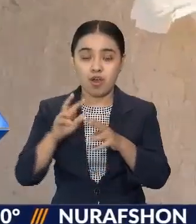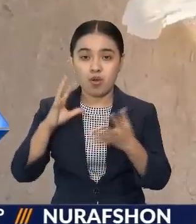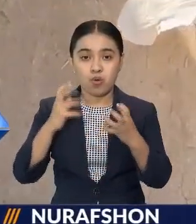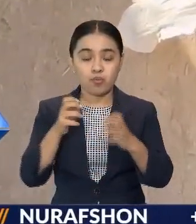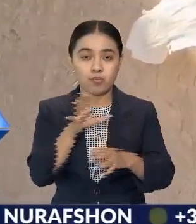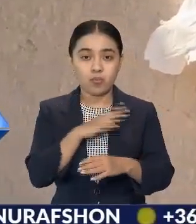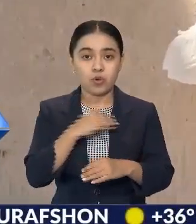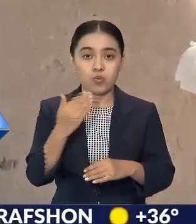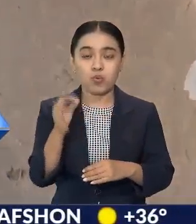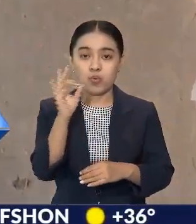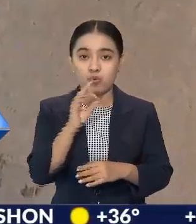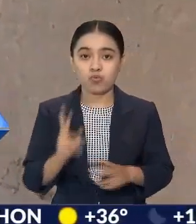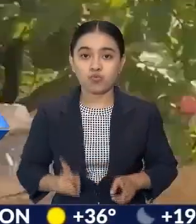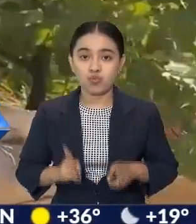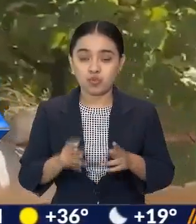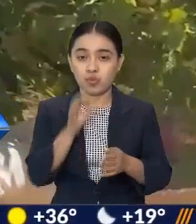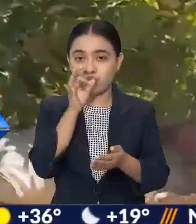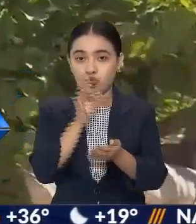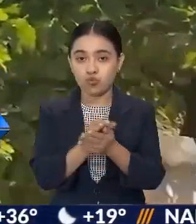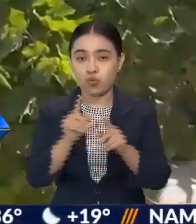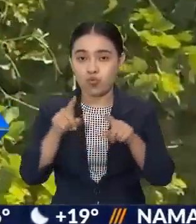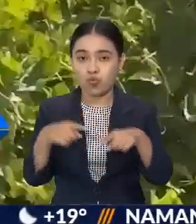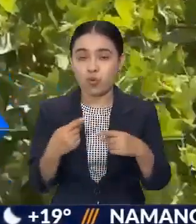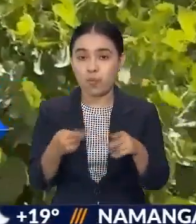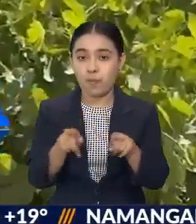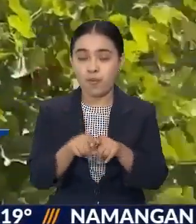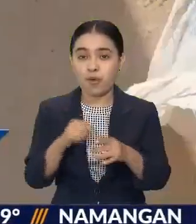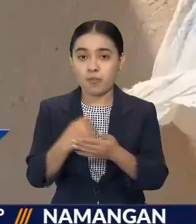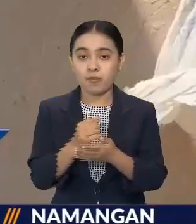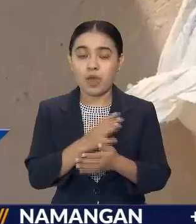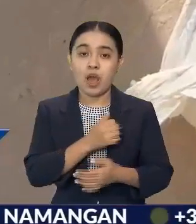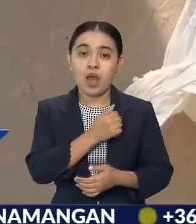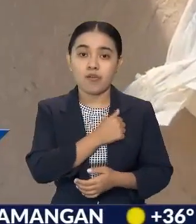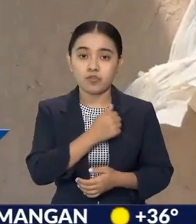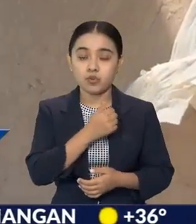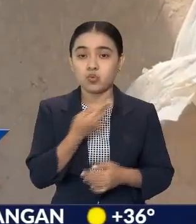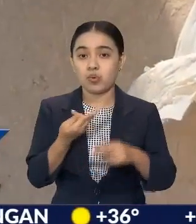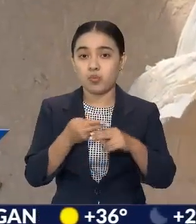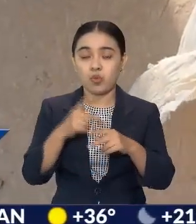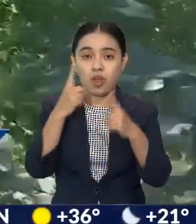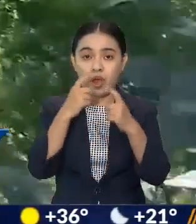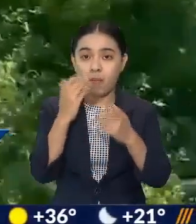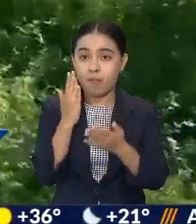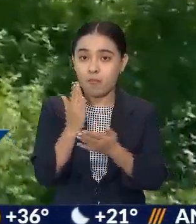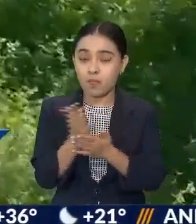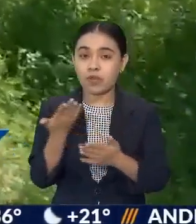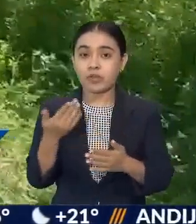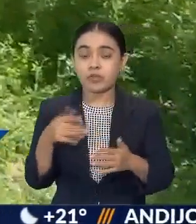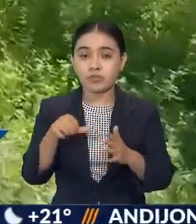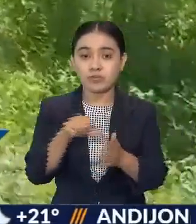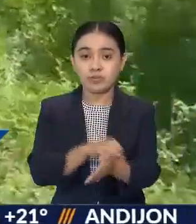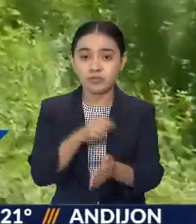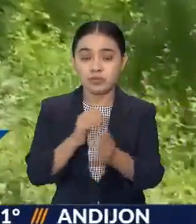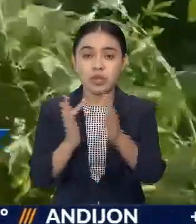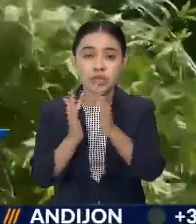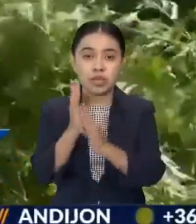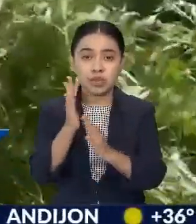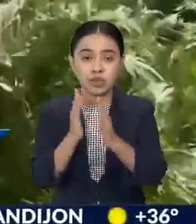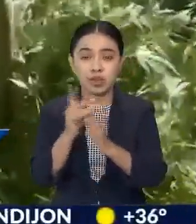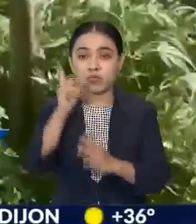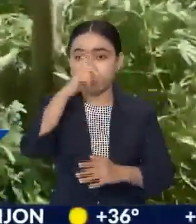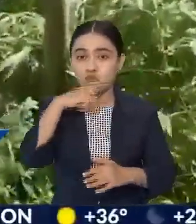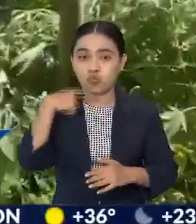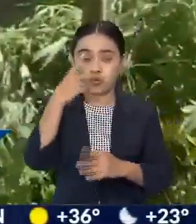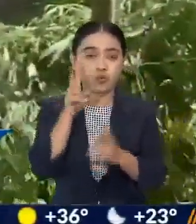bo'lib, bu bo'yicha jinoiy javobgarlikka tortilishi belgilangan. Afsuski, bundan xabardor bo'lib turib, giyohvandlik o'simliklarini yetishtirayotgan